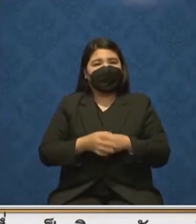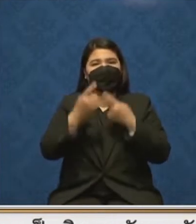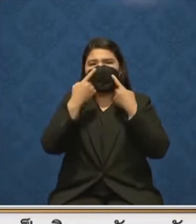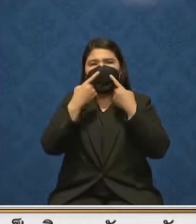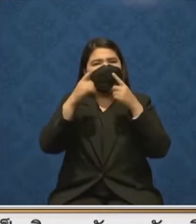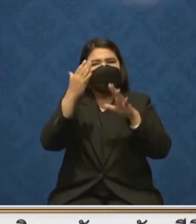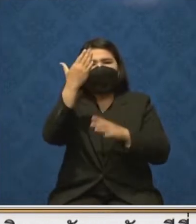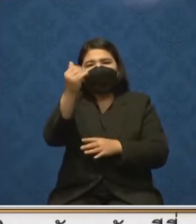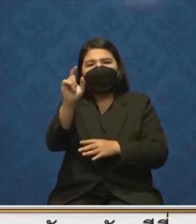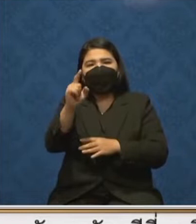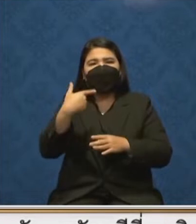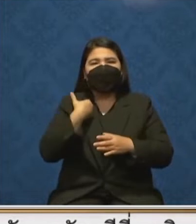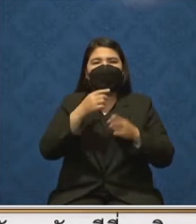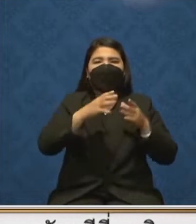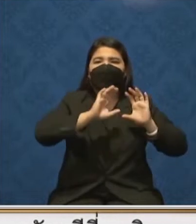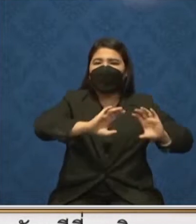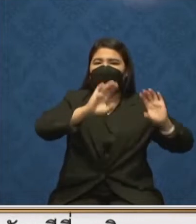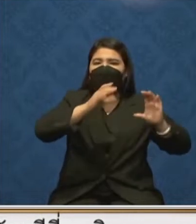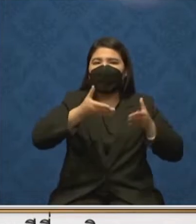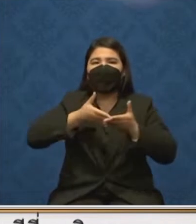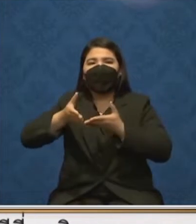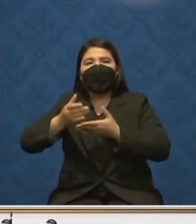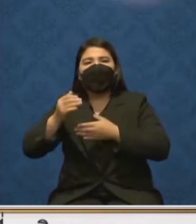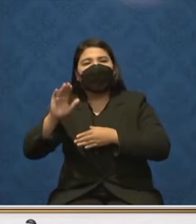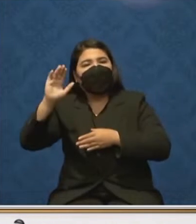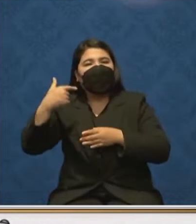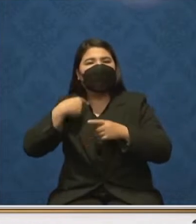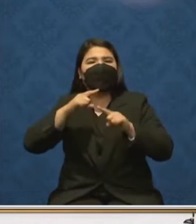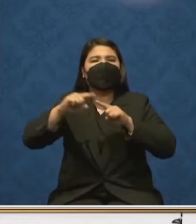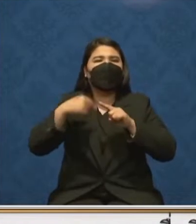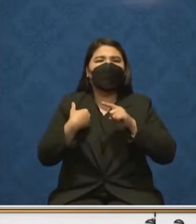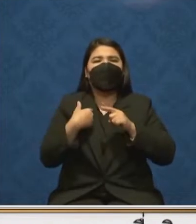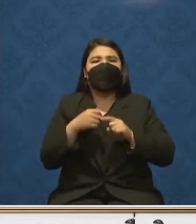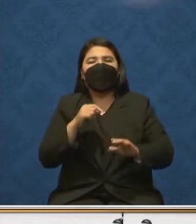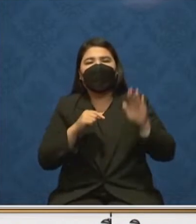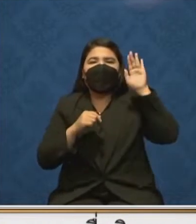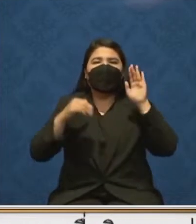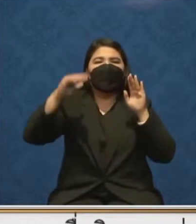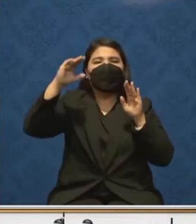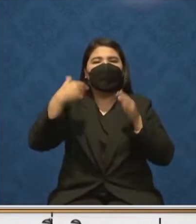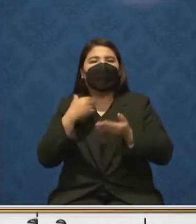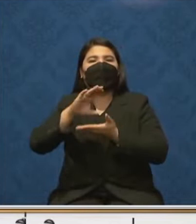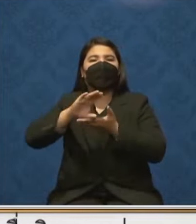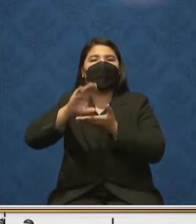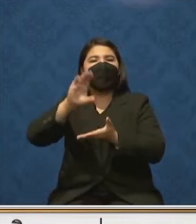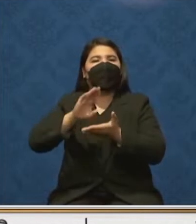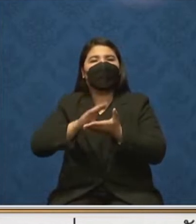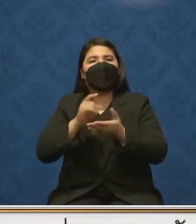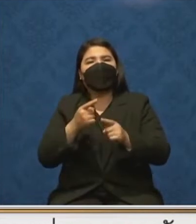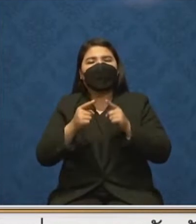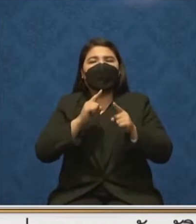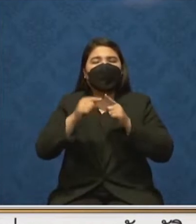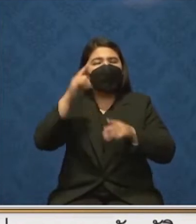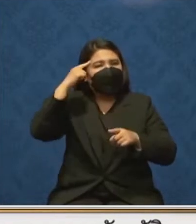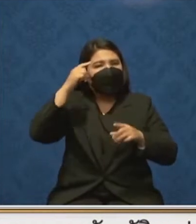ทั้งสอสอน ทฝายคารณ ทั้งฝายรัฐบาลต่างก็แอคทีบนะฮ ลุกขึ้นมาอภิปรายงบประมาณกัใหญ่ ไมวาจะเห็นด้วยหรอวาเห็น